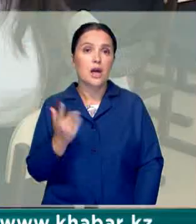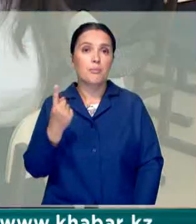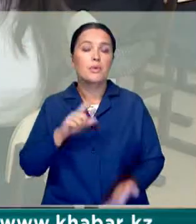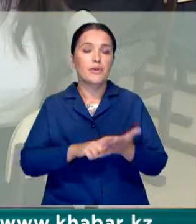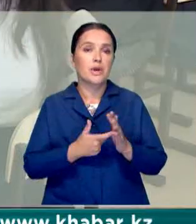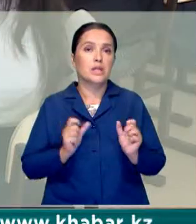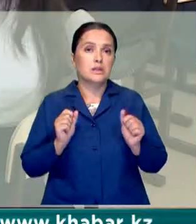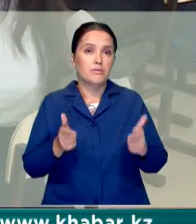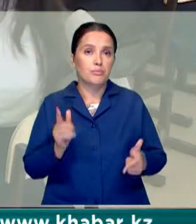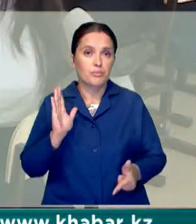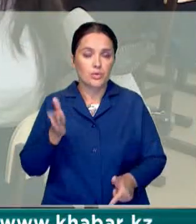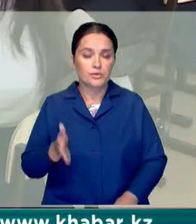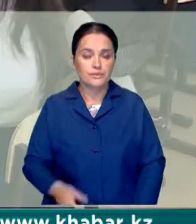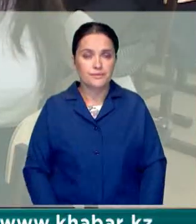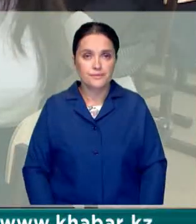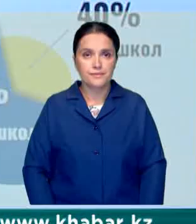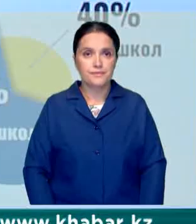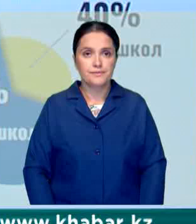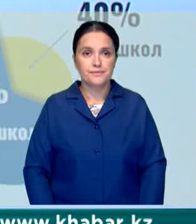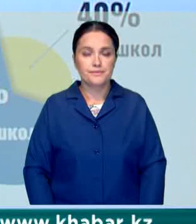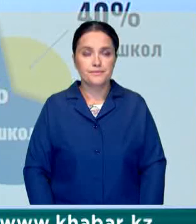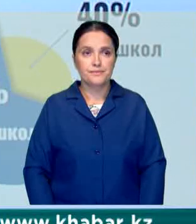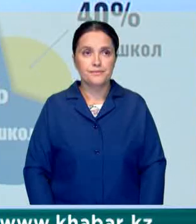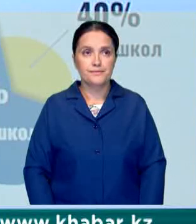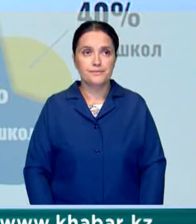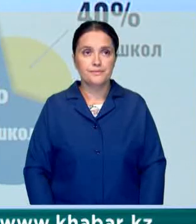405 тысяч первоклассники.